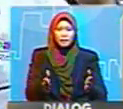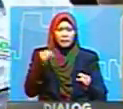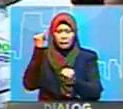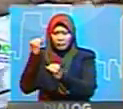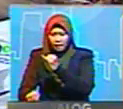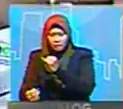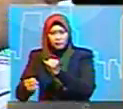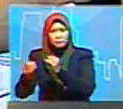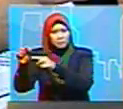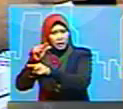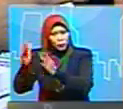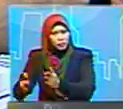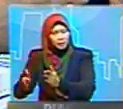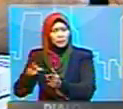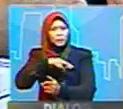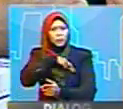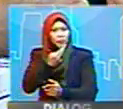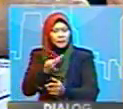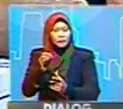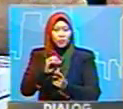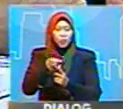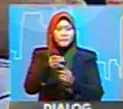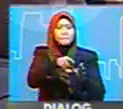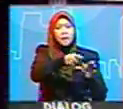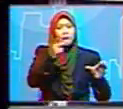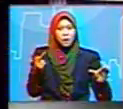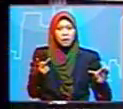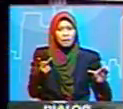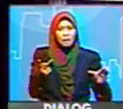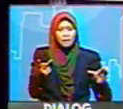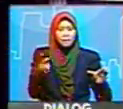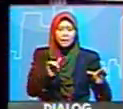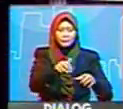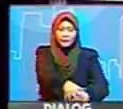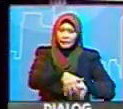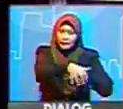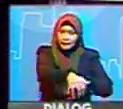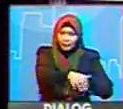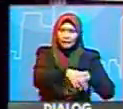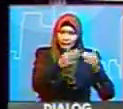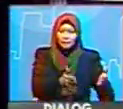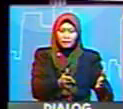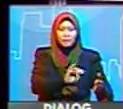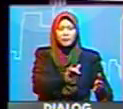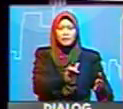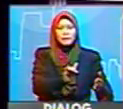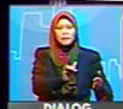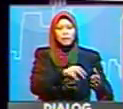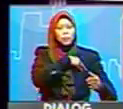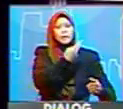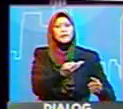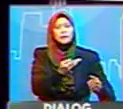rugi pengeluar sama ada pesawah penternak nelayan dan sebagainya rugi kerana tidak mendapat pendapatan yang